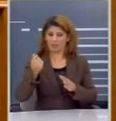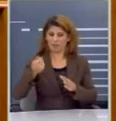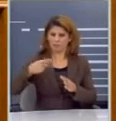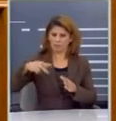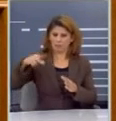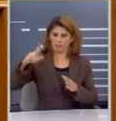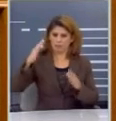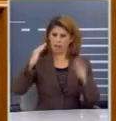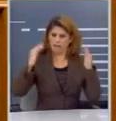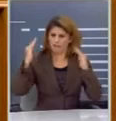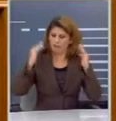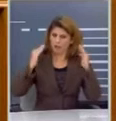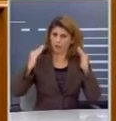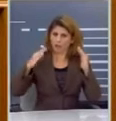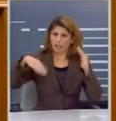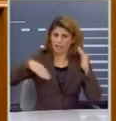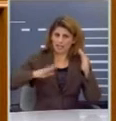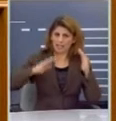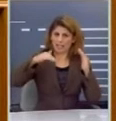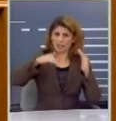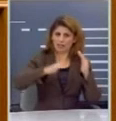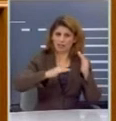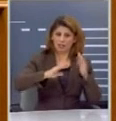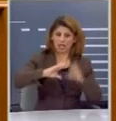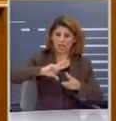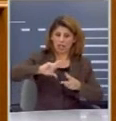και αστάθειας